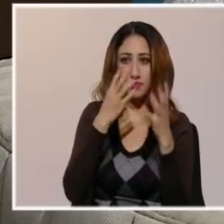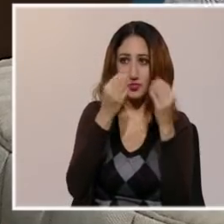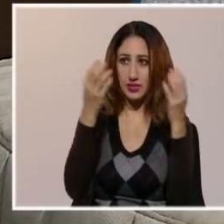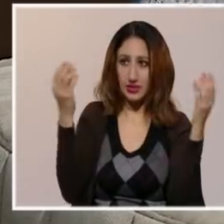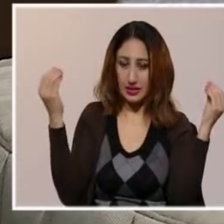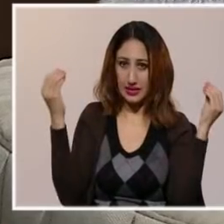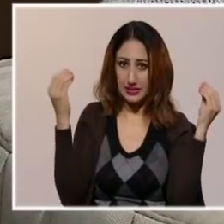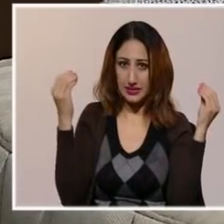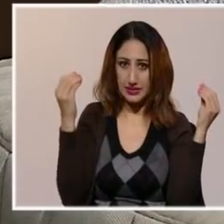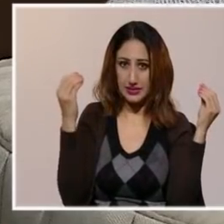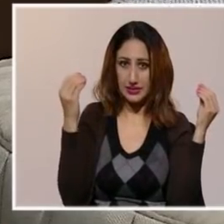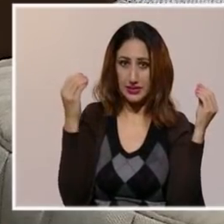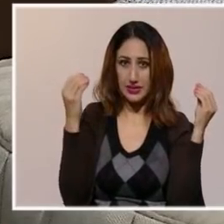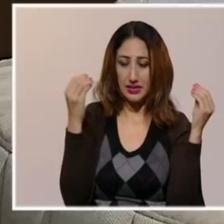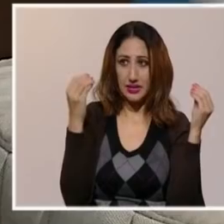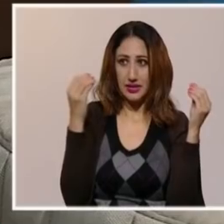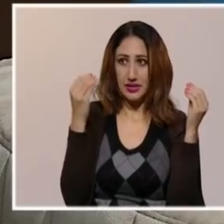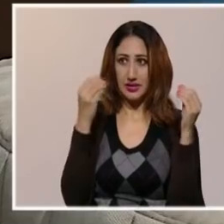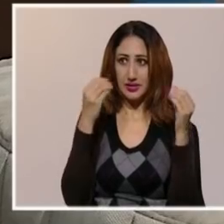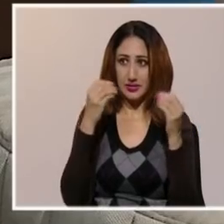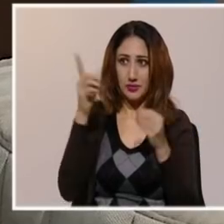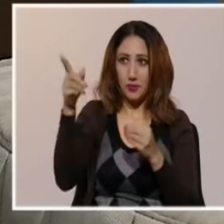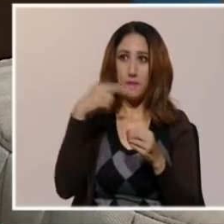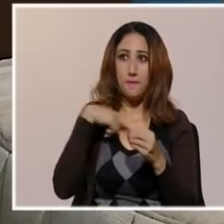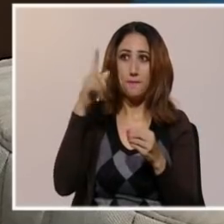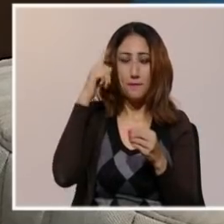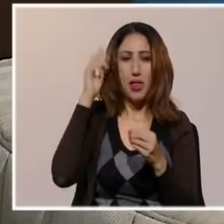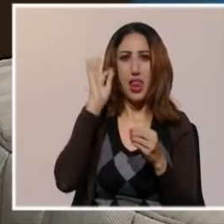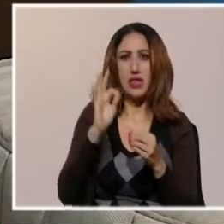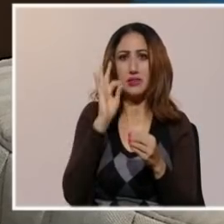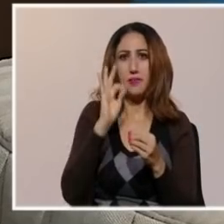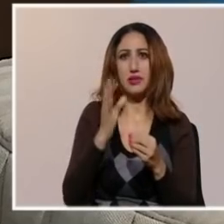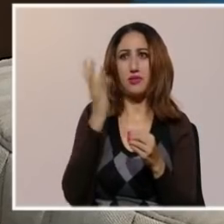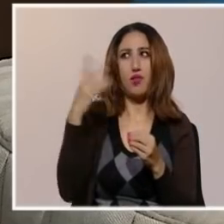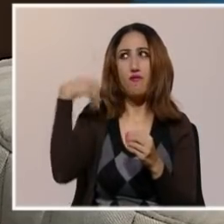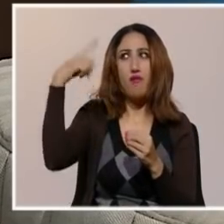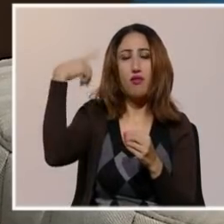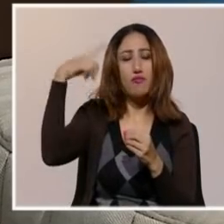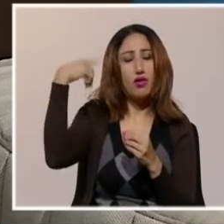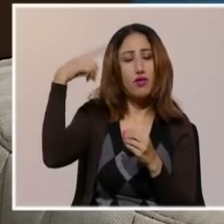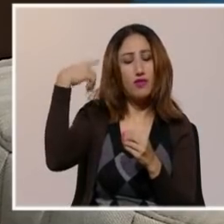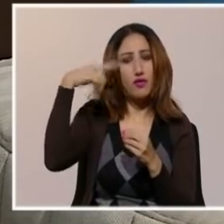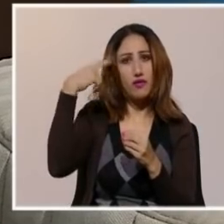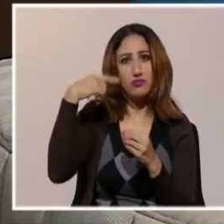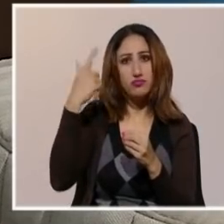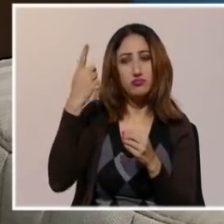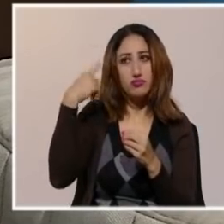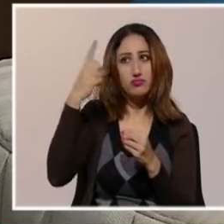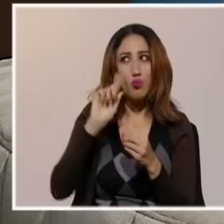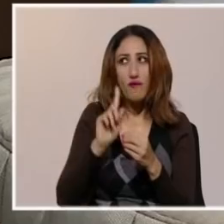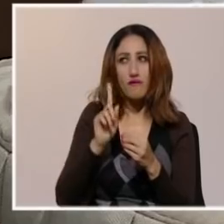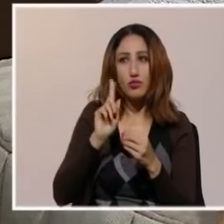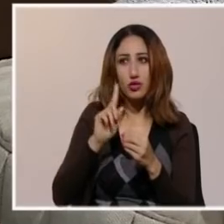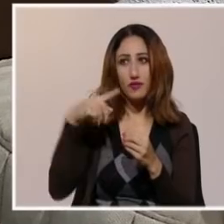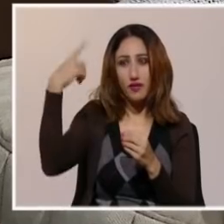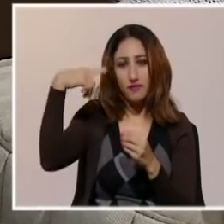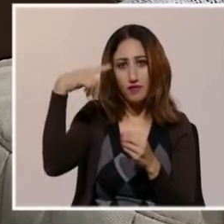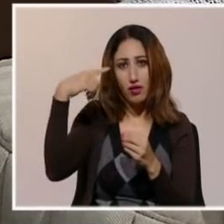الناس دي فيهم حاجه مش مظبوطه، في ايه؟ لحد ما وقعت انا في الموضوع ده وبقت عماله اراجع نفسي 100 مره، مش هينفع مش هينفع. في